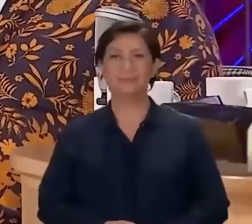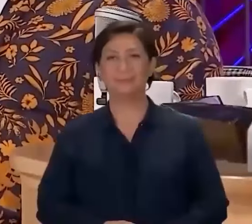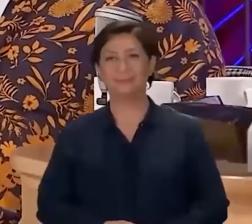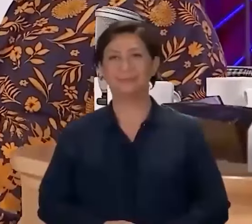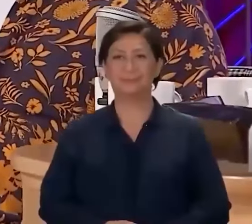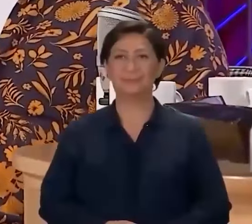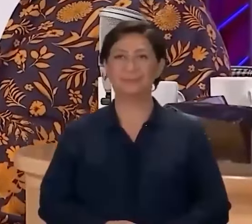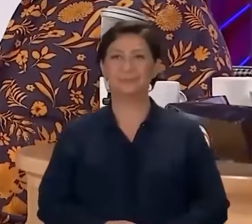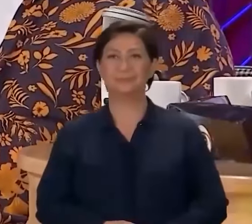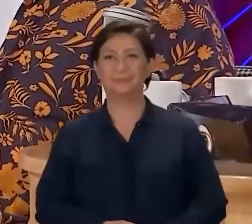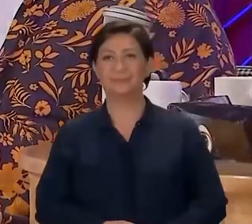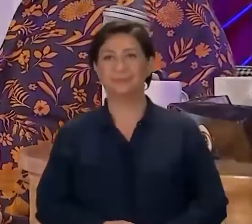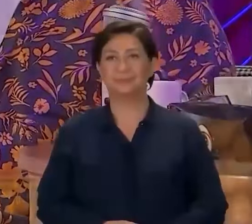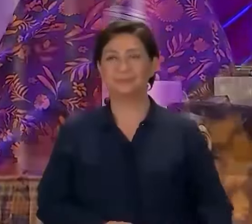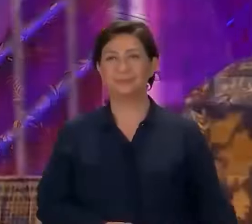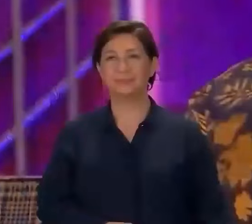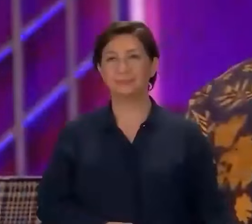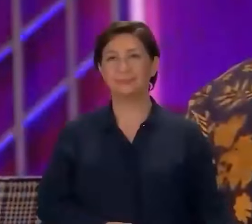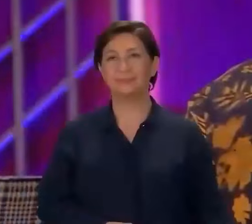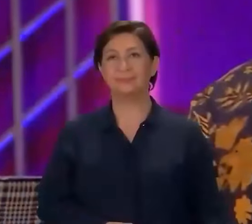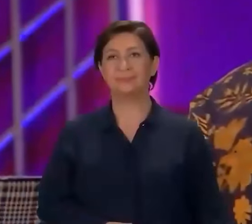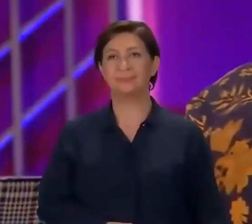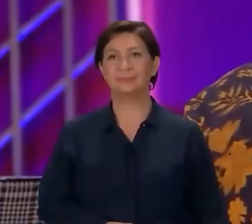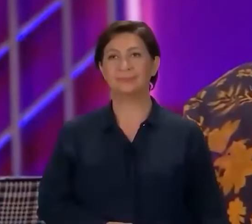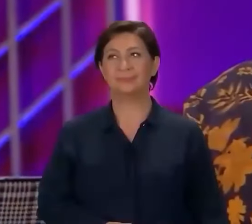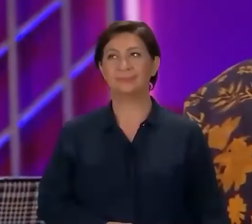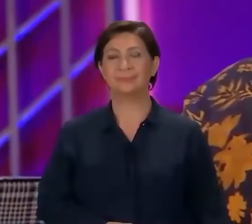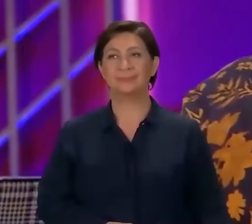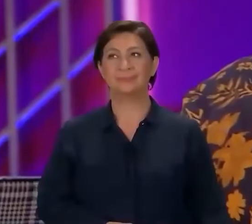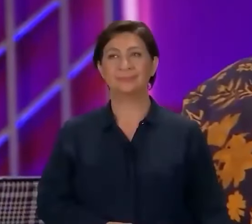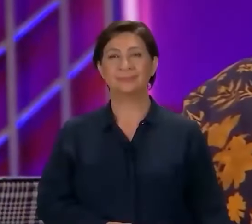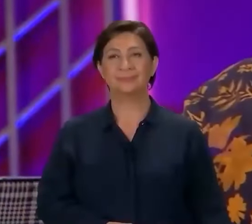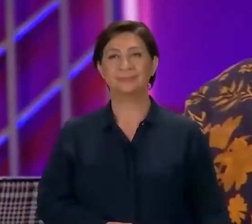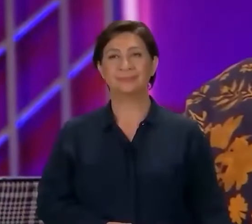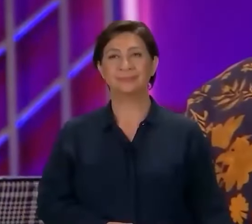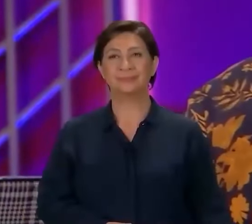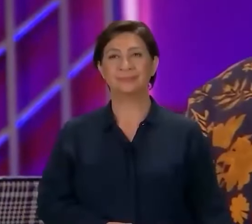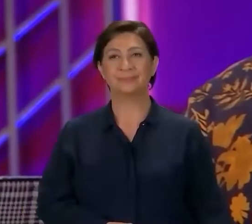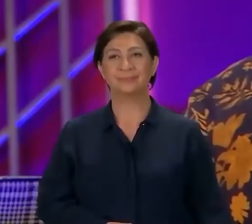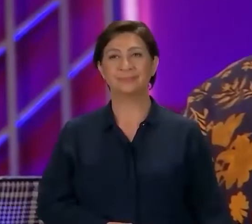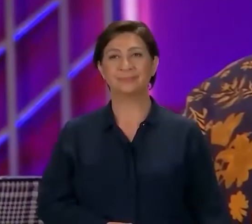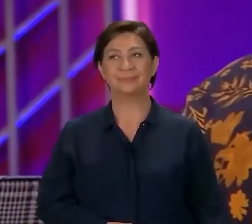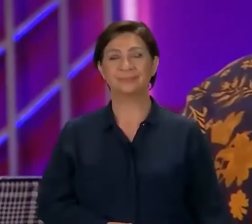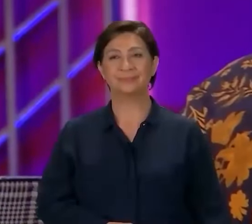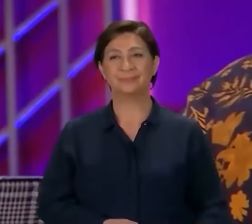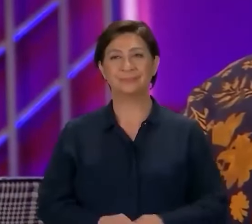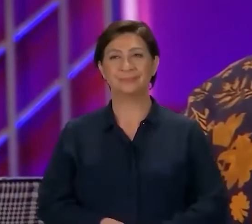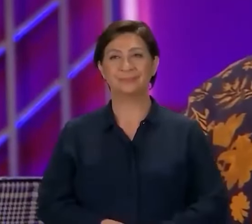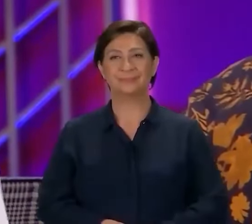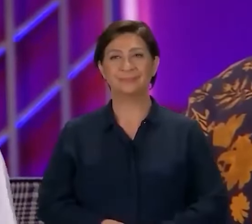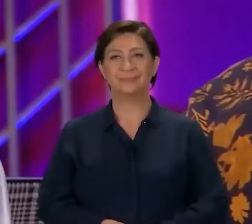go back to. Go back to